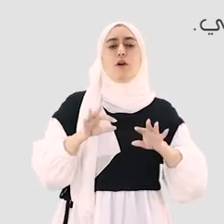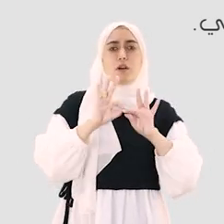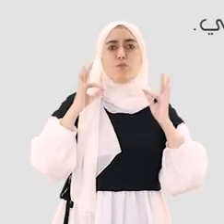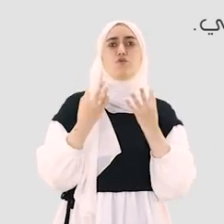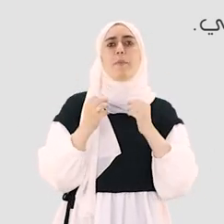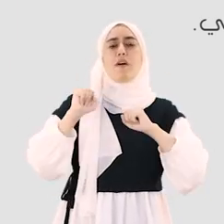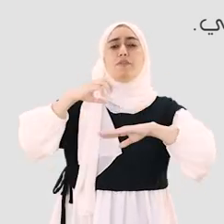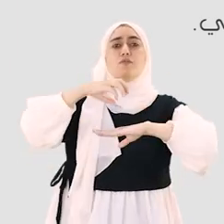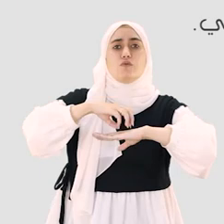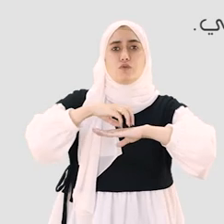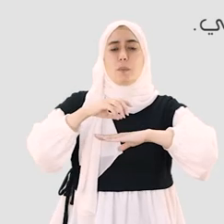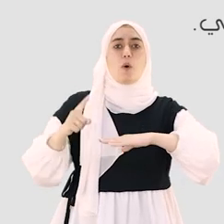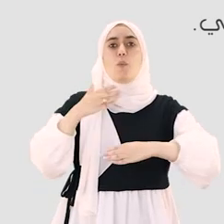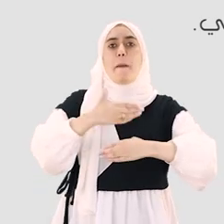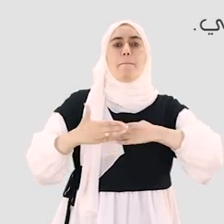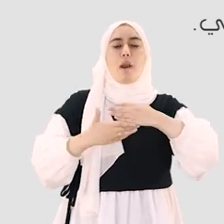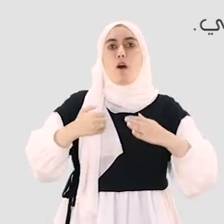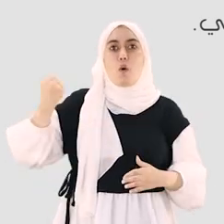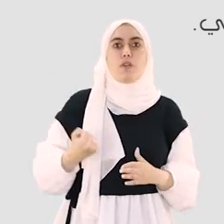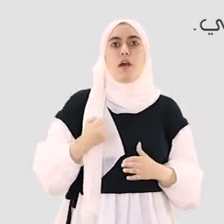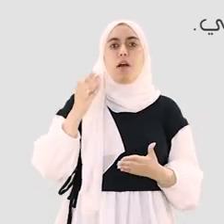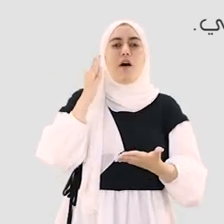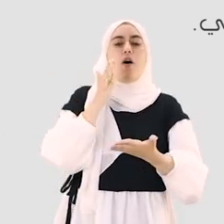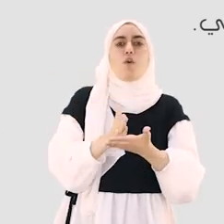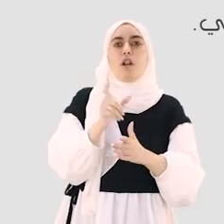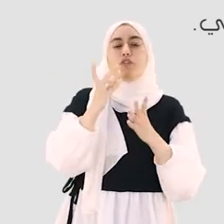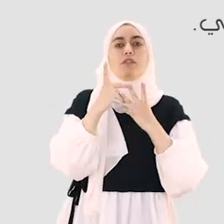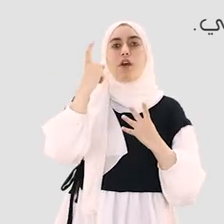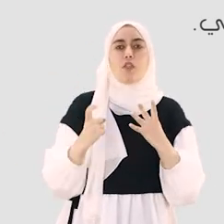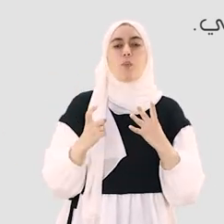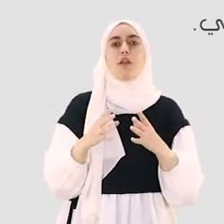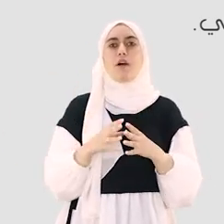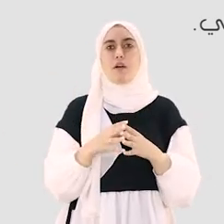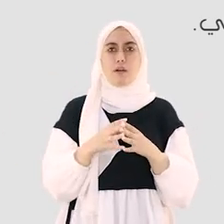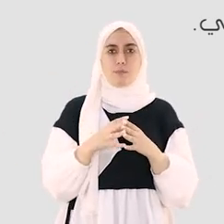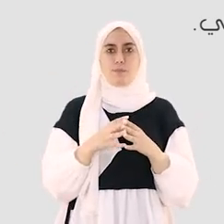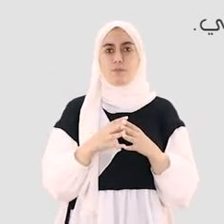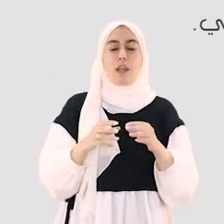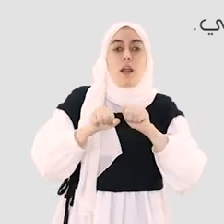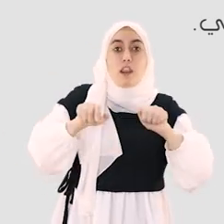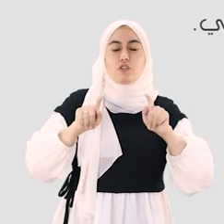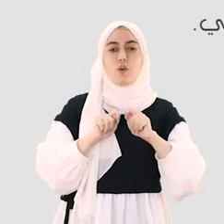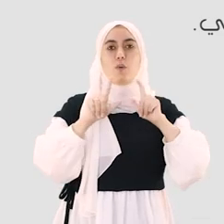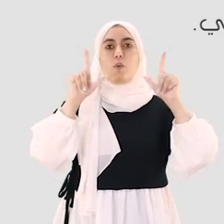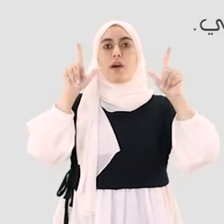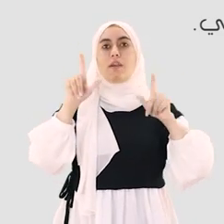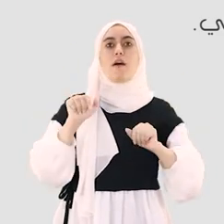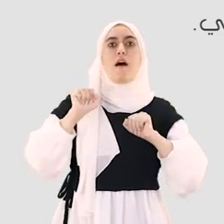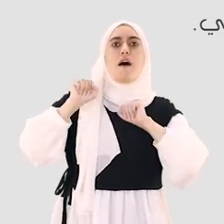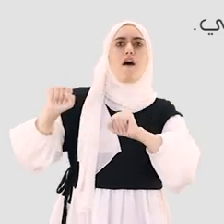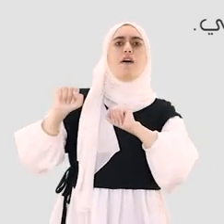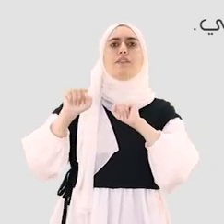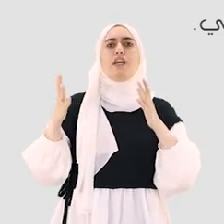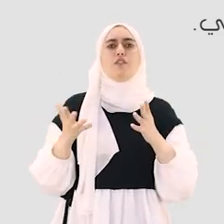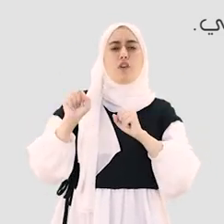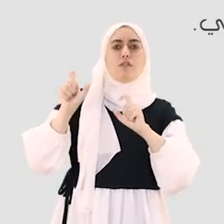في المجتمع الجامعي بناء القدرات في مجال حقوق الاشخاص ذوي الاعاقه نشر الوعي في